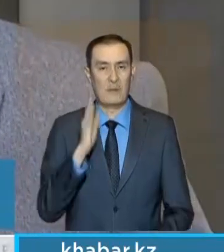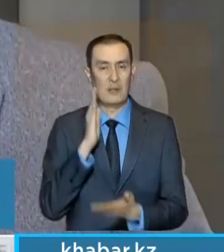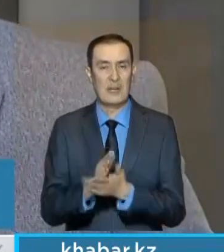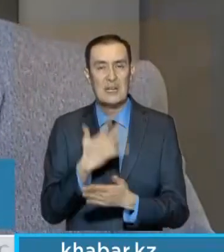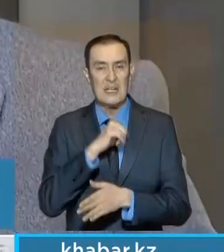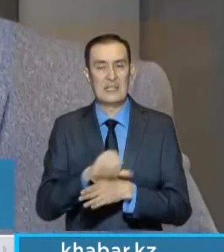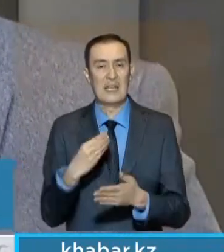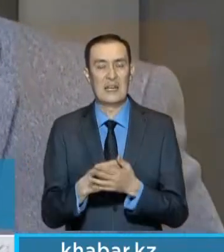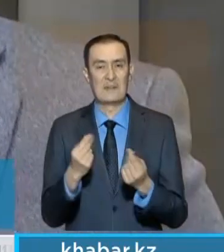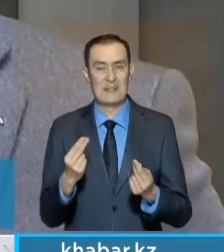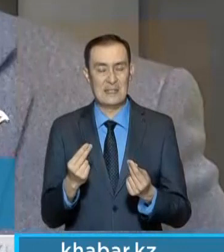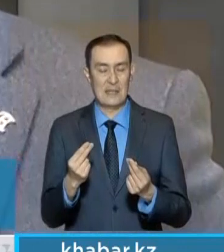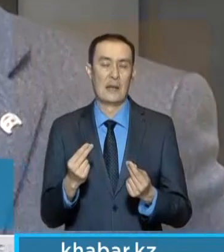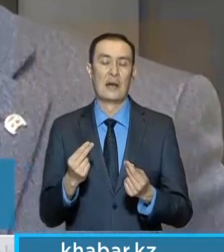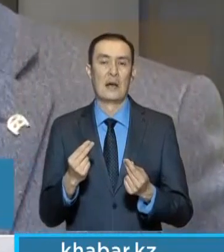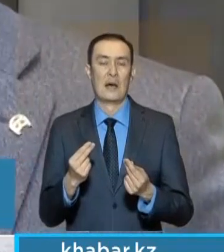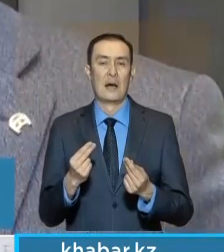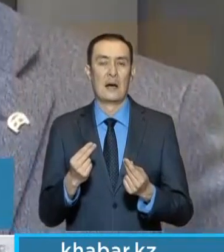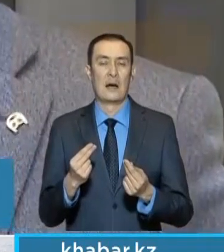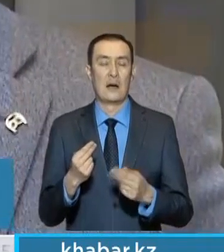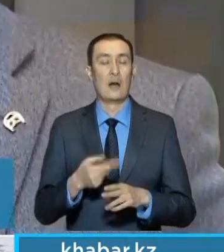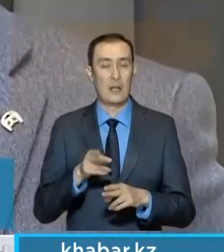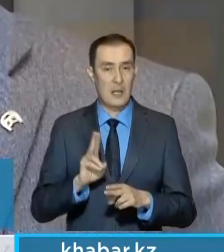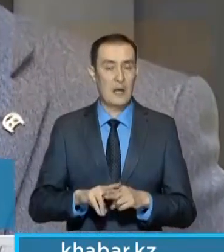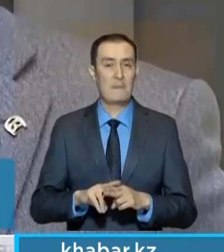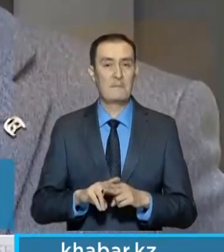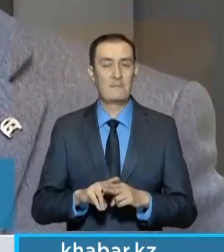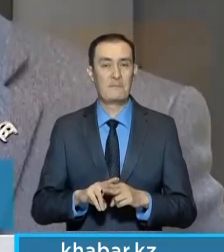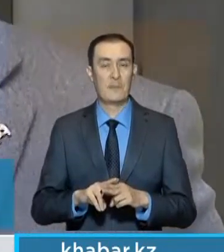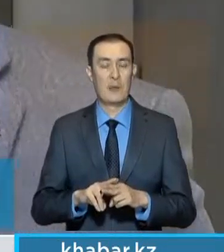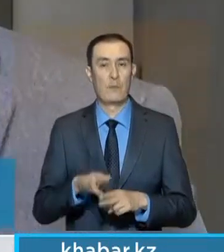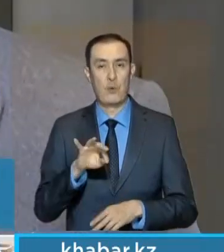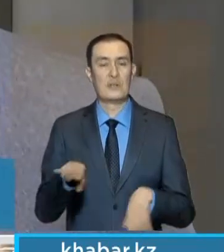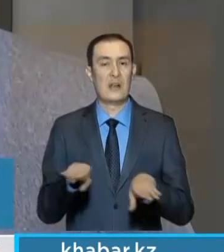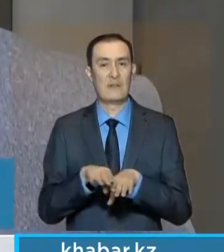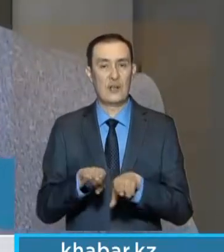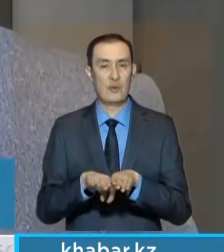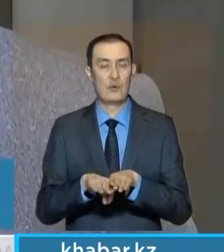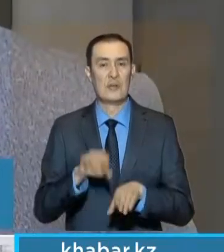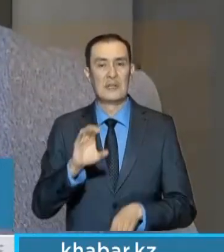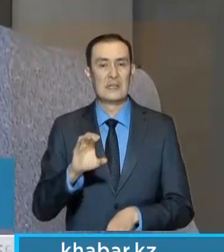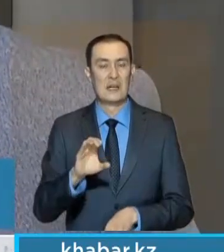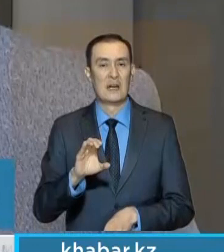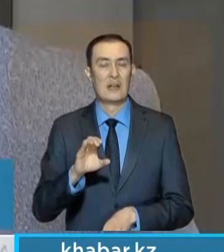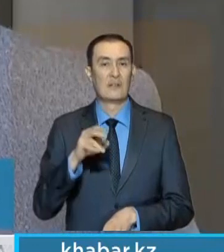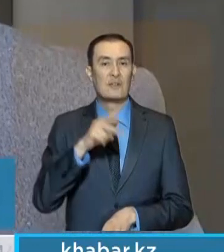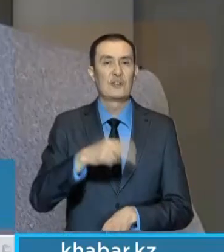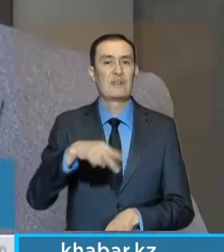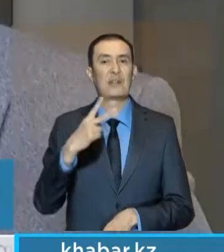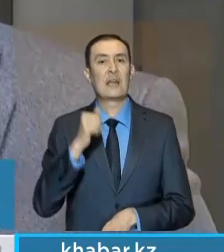иностранных инвестиций это по сравнению с соответствующим